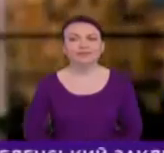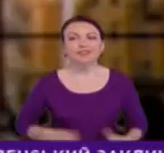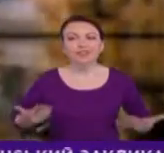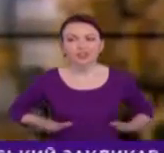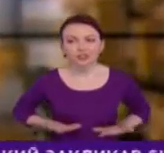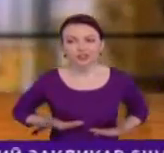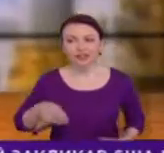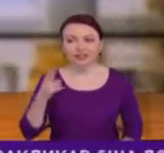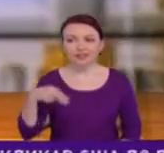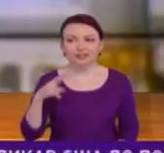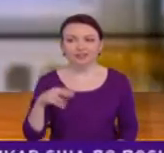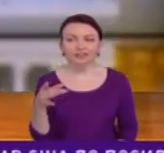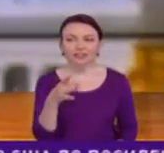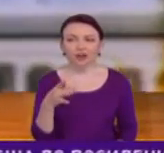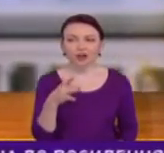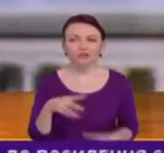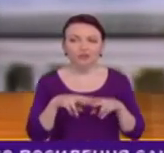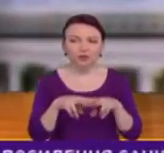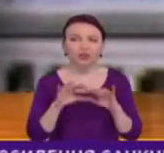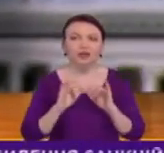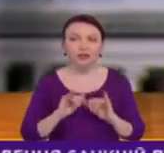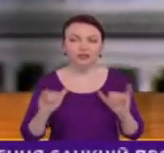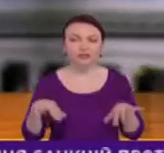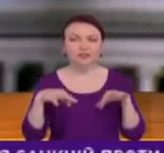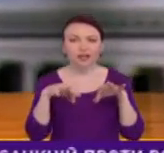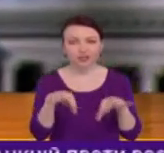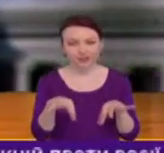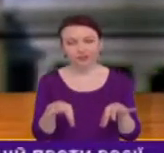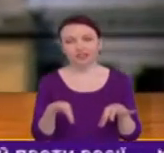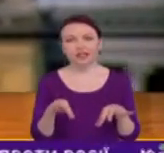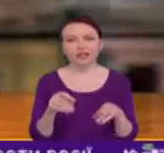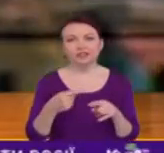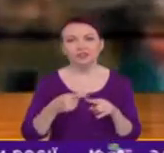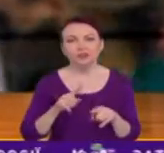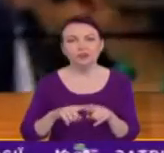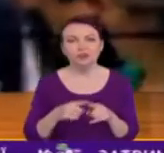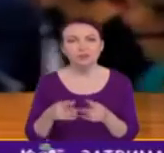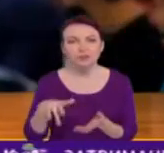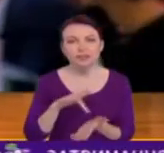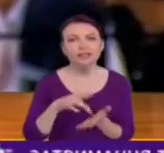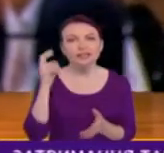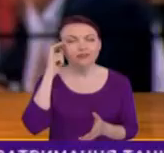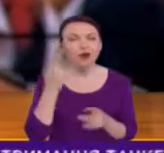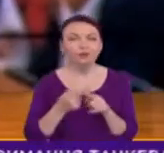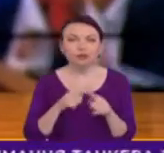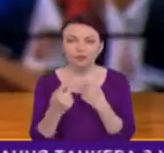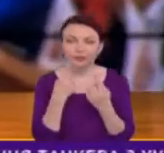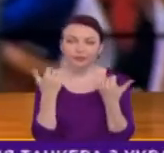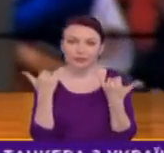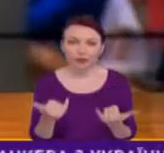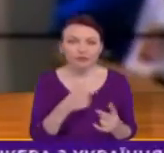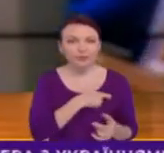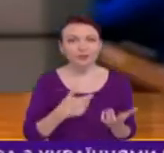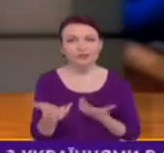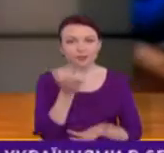життя в Деснянському районі столиці, а також розвиток транспортної інфраструктури міста Києва. Саме про це говоримо сьогодні у депутатській